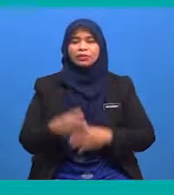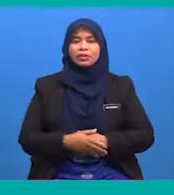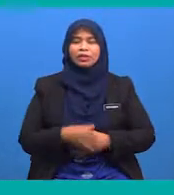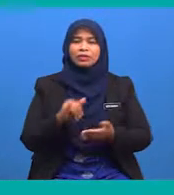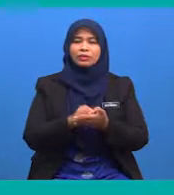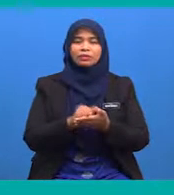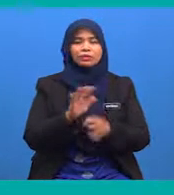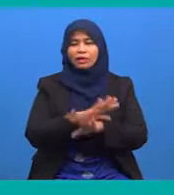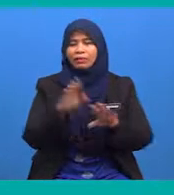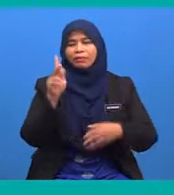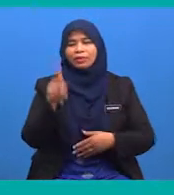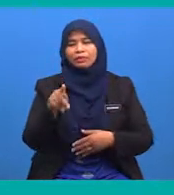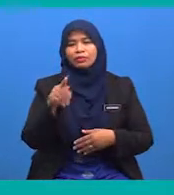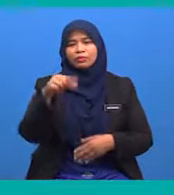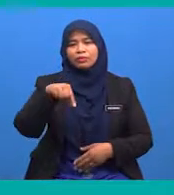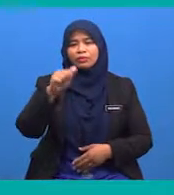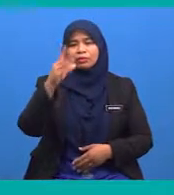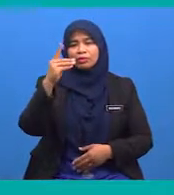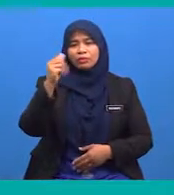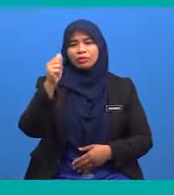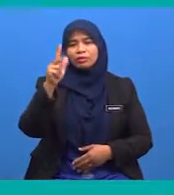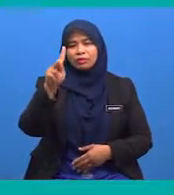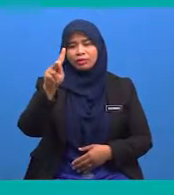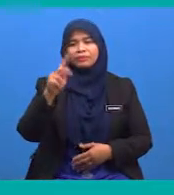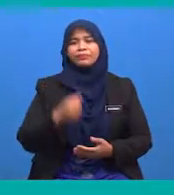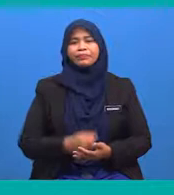diqada selepas sembuh.